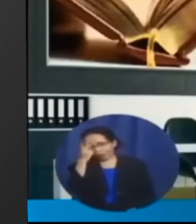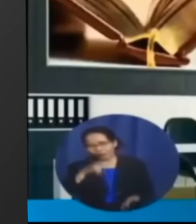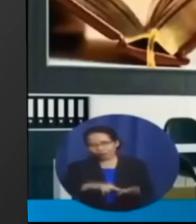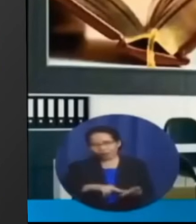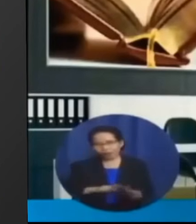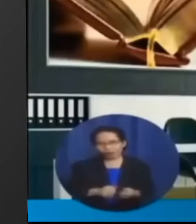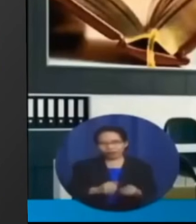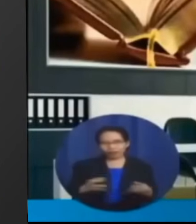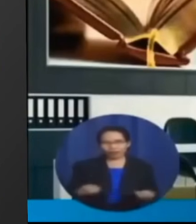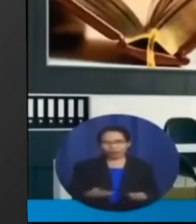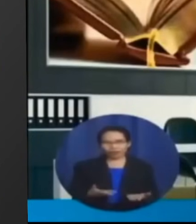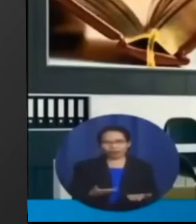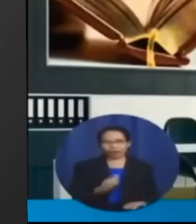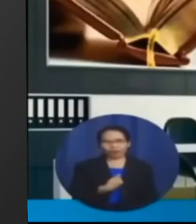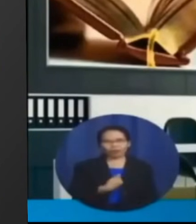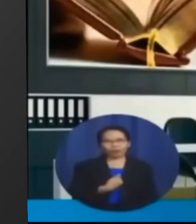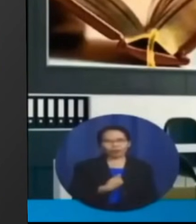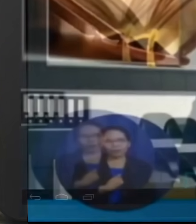Bakit? Magkano po ba iaambag ko?